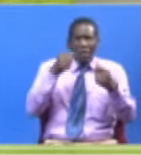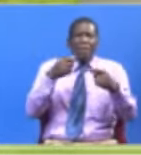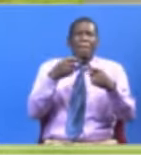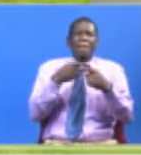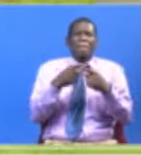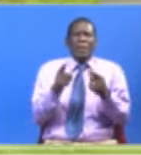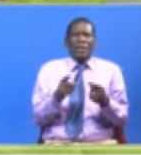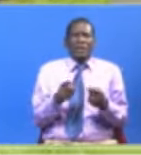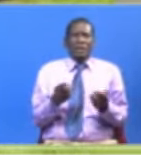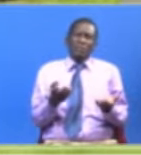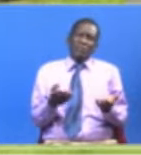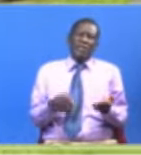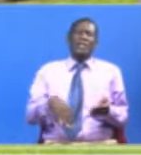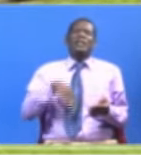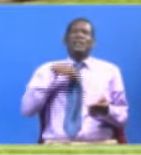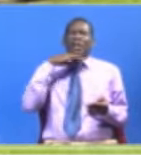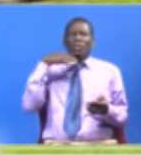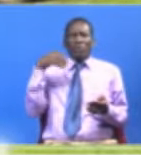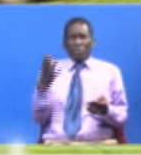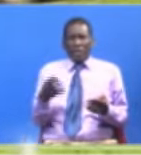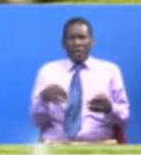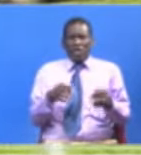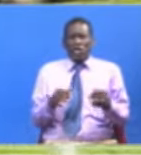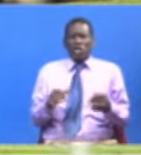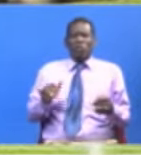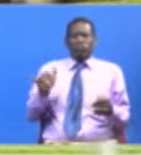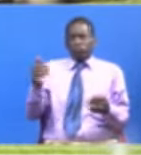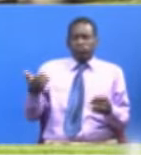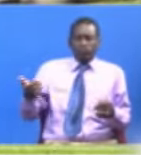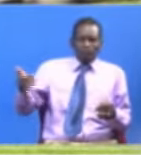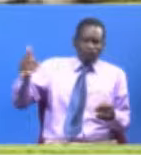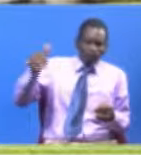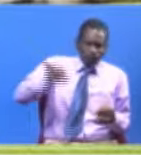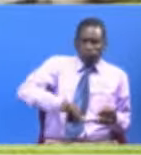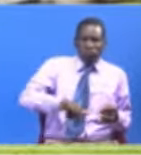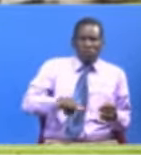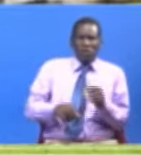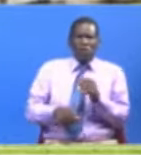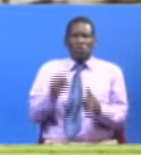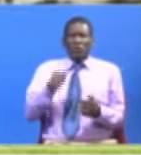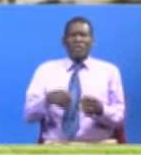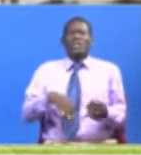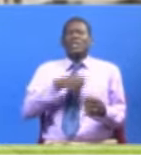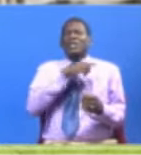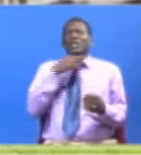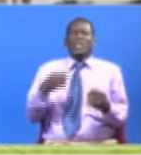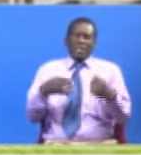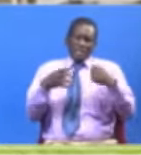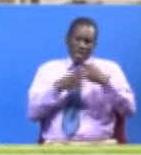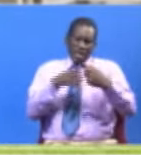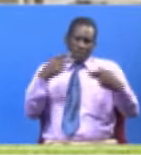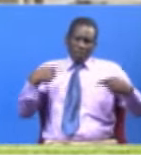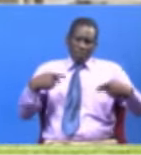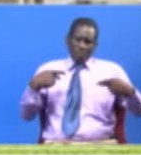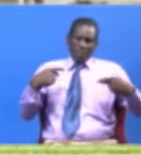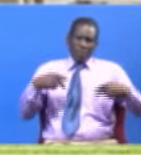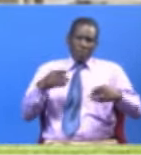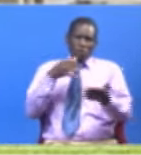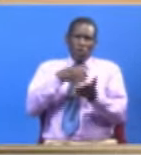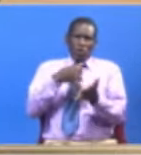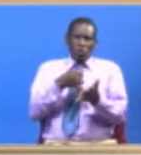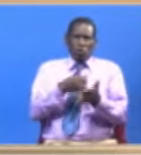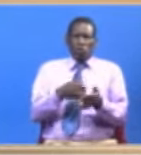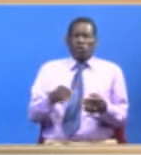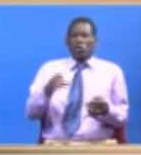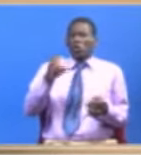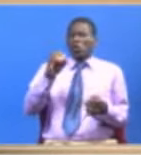mkono wa mauti ulimfikia katika ajali ya ndege iliyowaangamiza watu 10 akiwemo jenerali wao Francis Ogola.